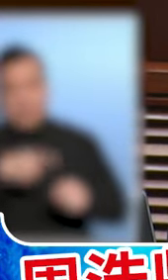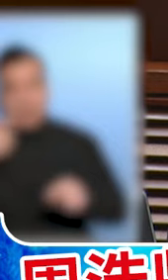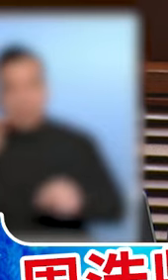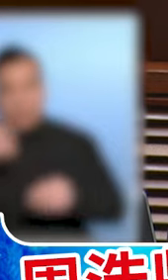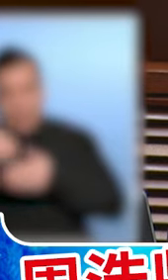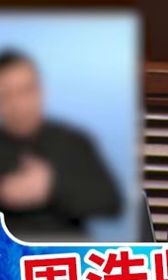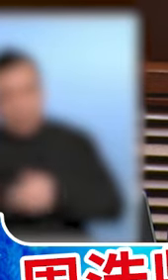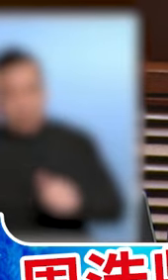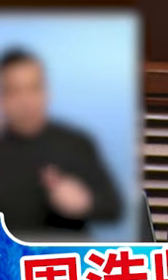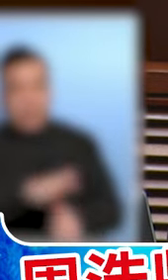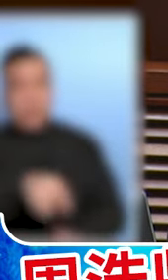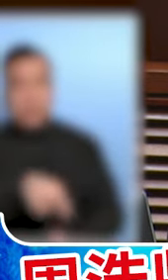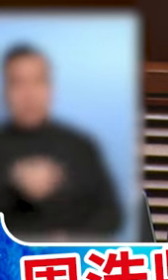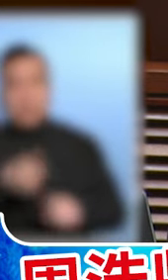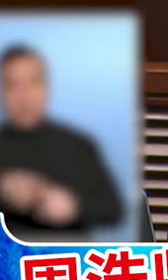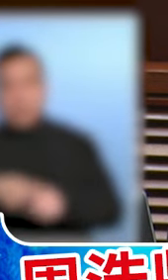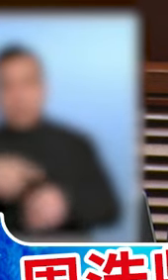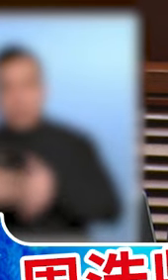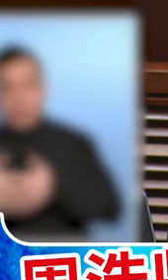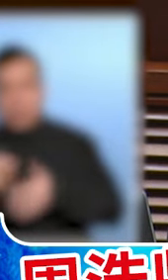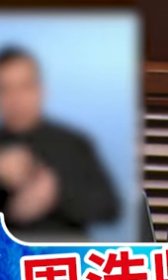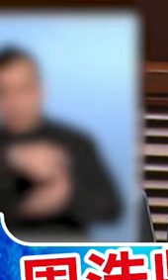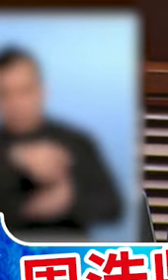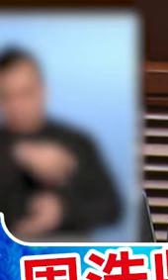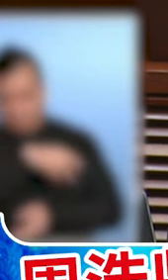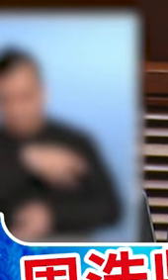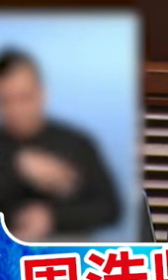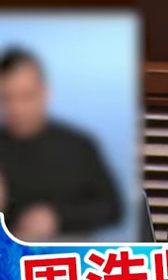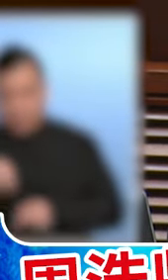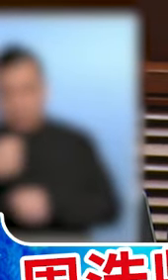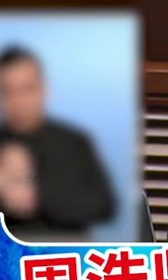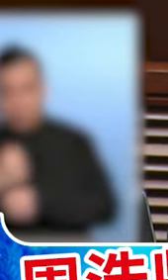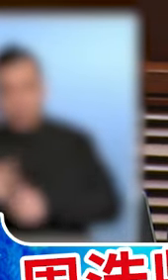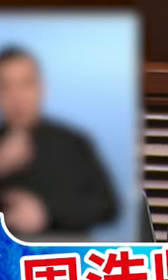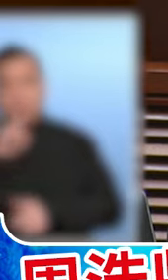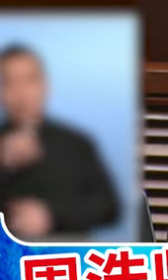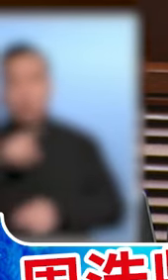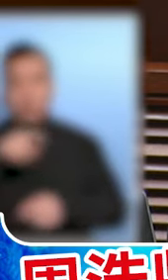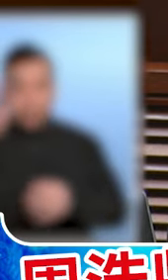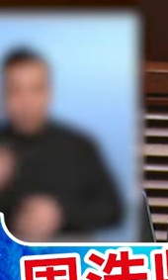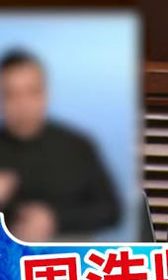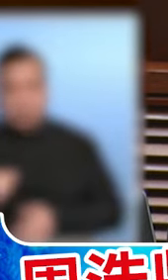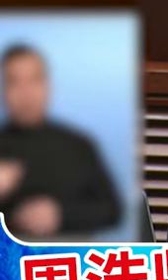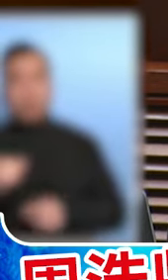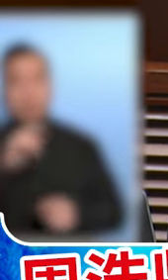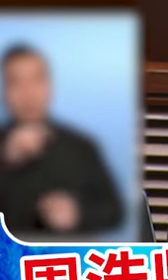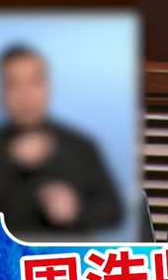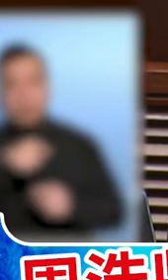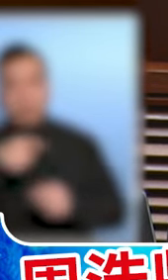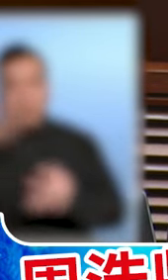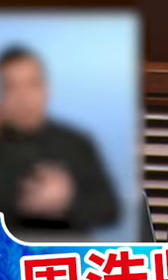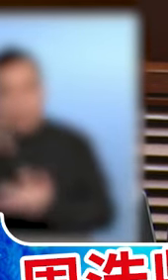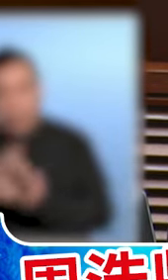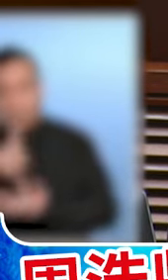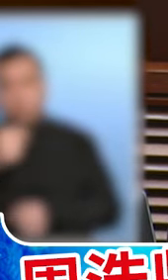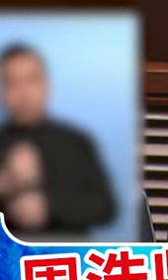凌嘅行为啊等等嘅时候，呢一啲咁样嘅系列嘅行为，你哋有冇作出处分？你哋嘅介入系